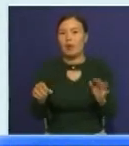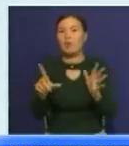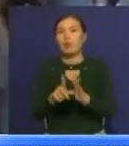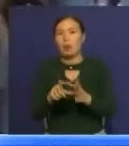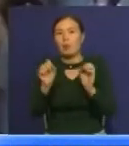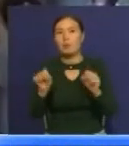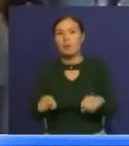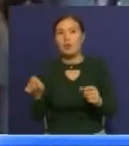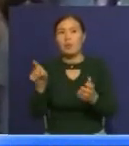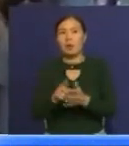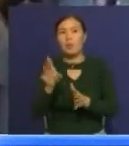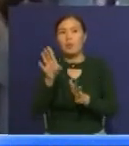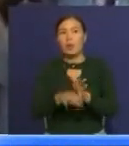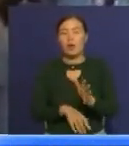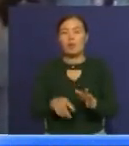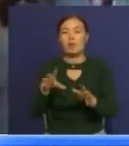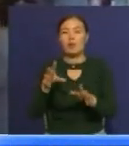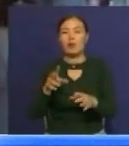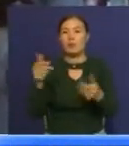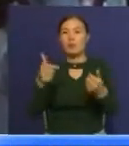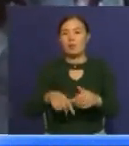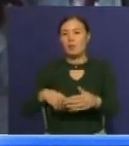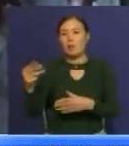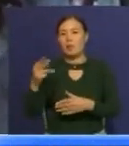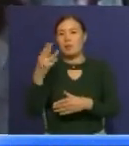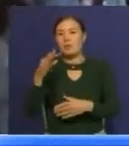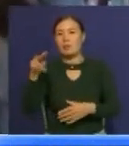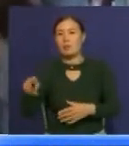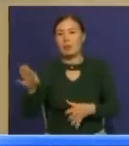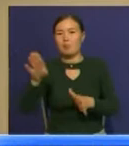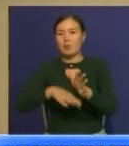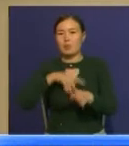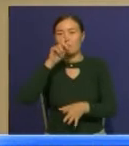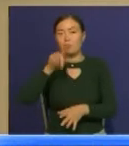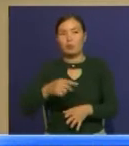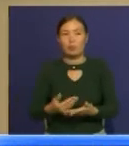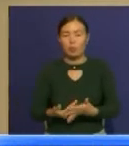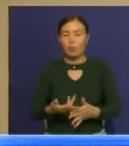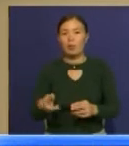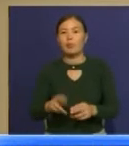обязательных платежей в бюджет без необходимости авторизации и подписания ЭЦП. После